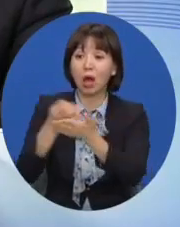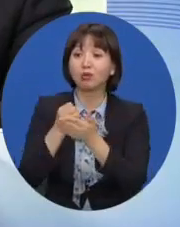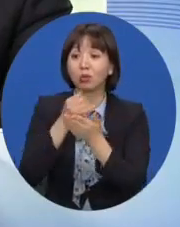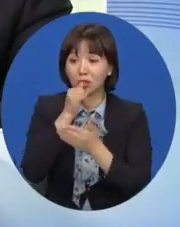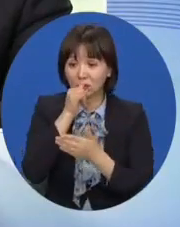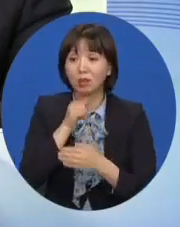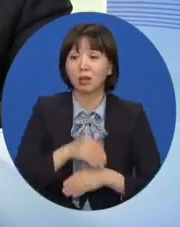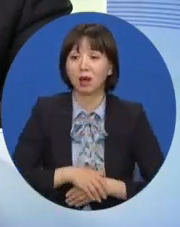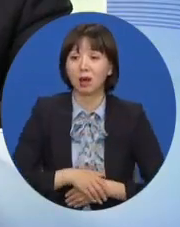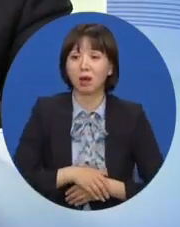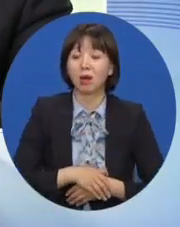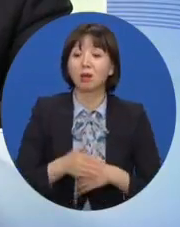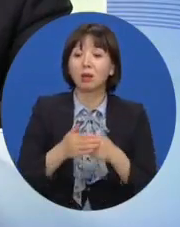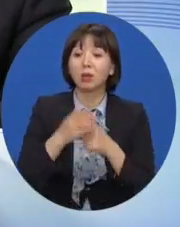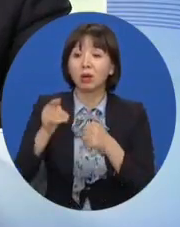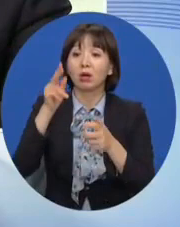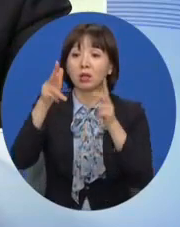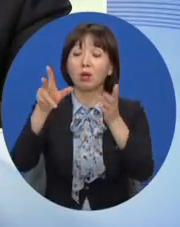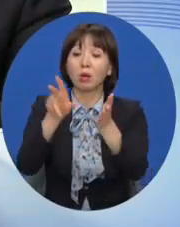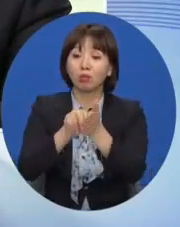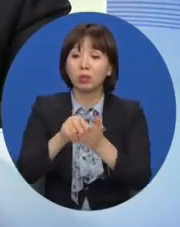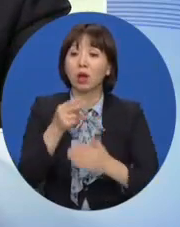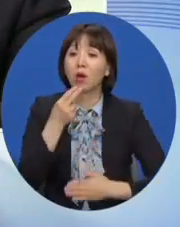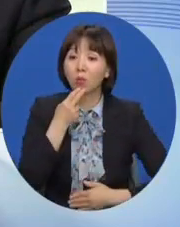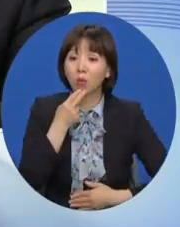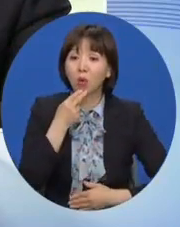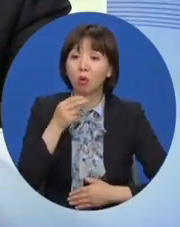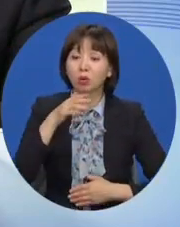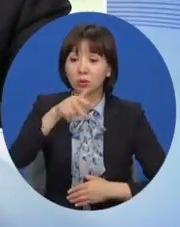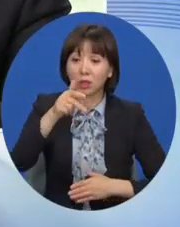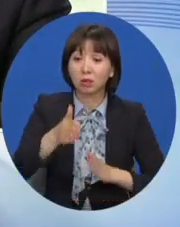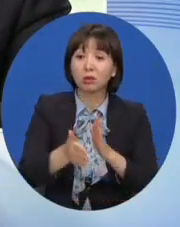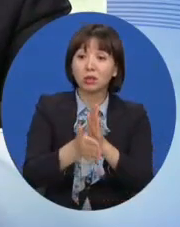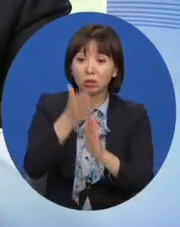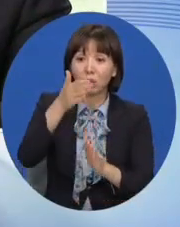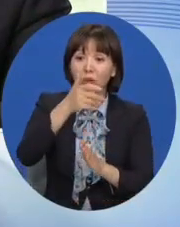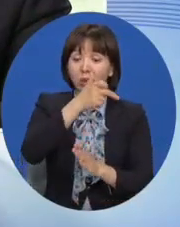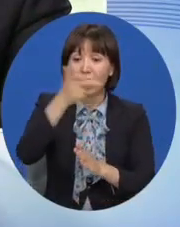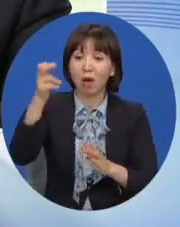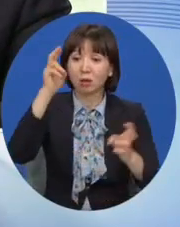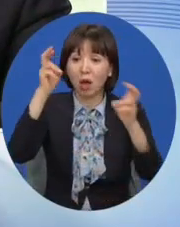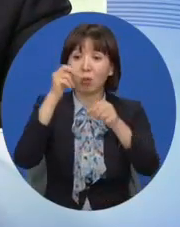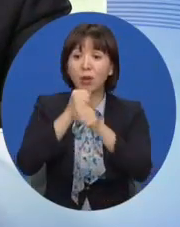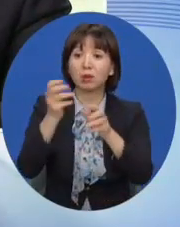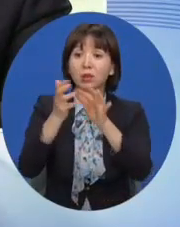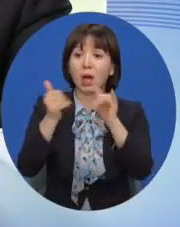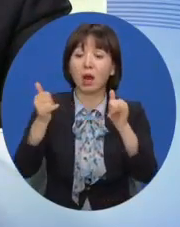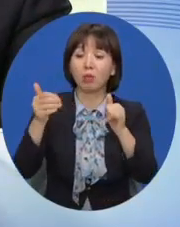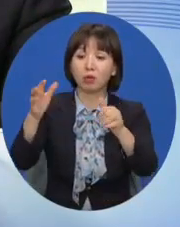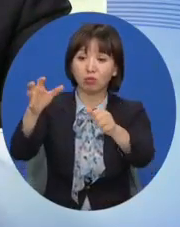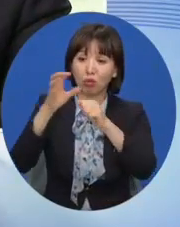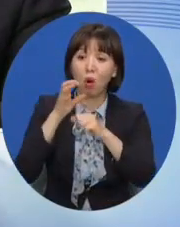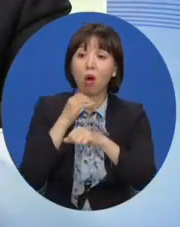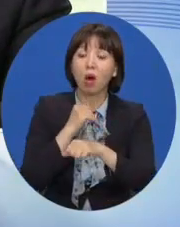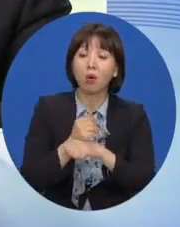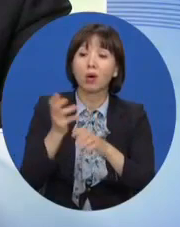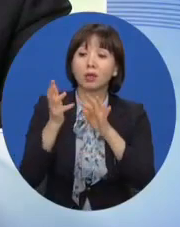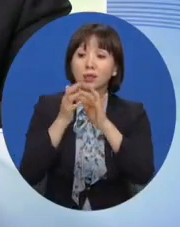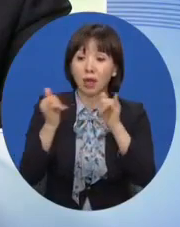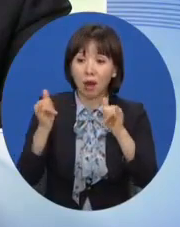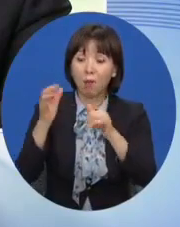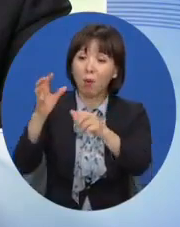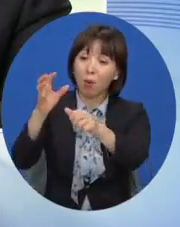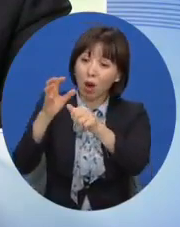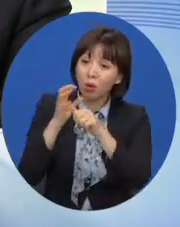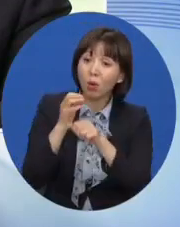때문에 그런 사업에 문제가 없고 우리 도시도 대형 사업을 해서 사람을 불러들이고 또 사람이 활용할